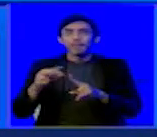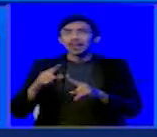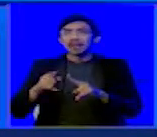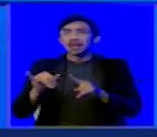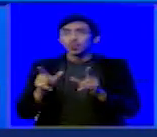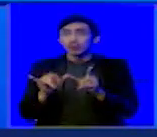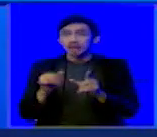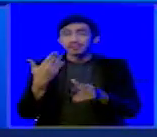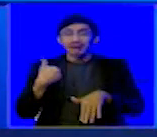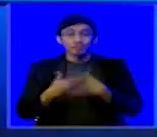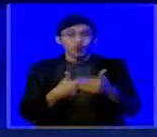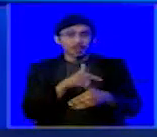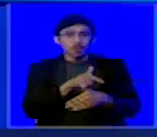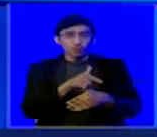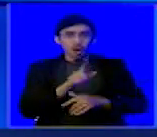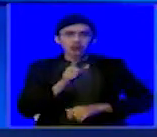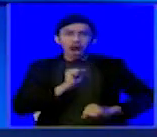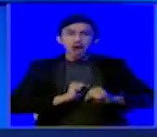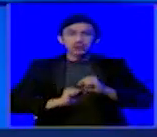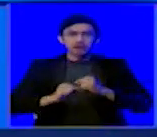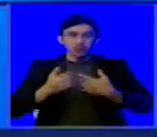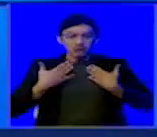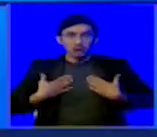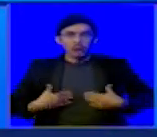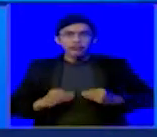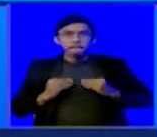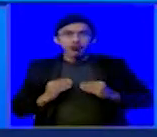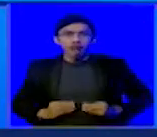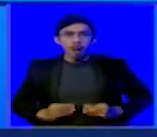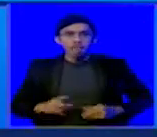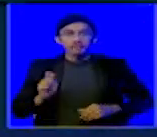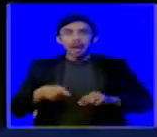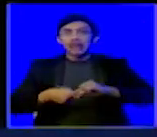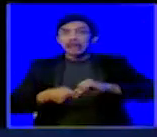terdapat aksi unjuk kekebalan dengan menggunakan keris.